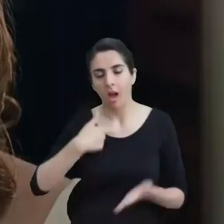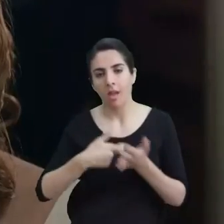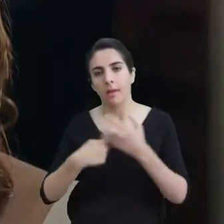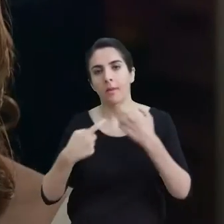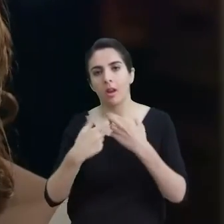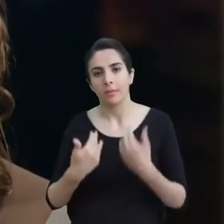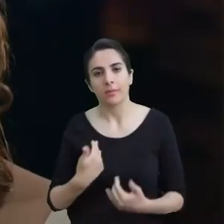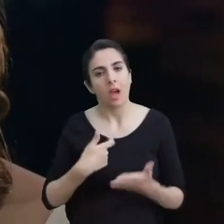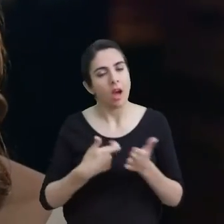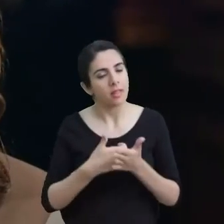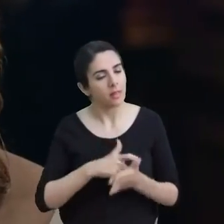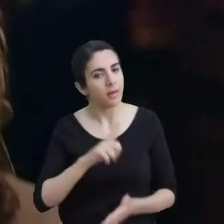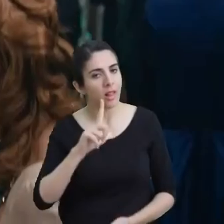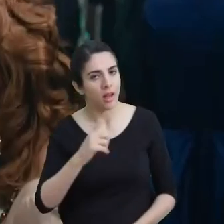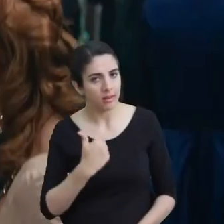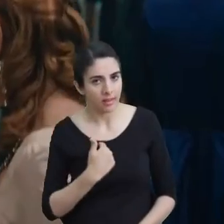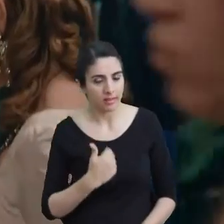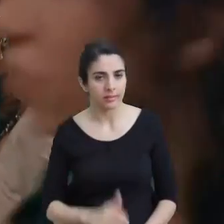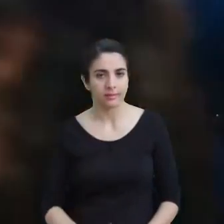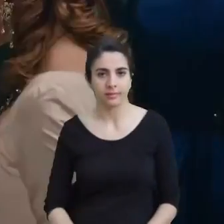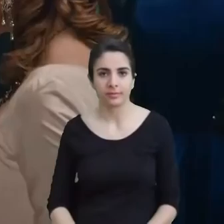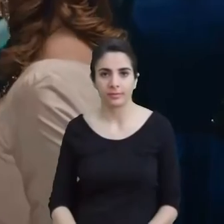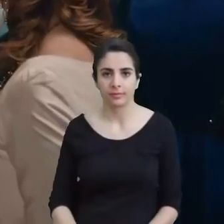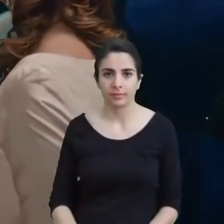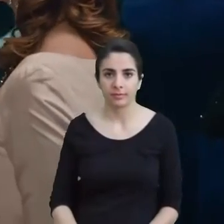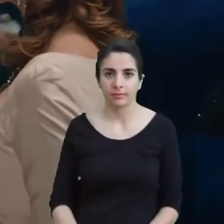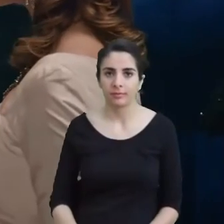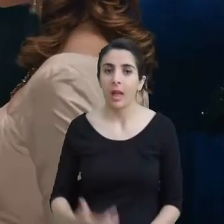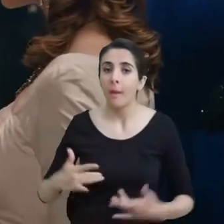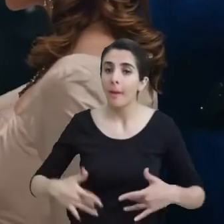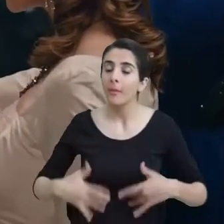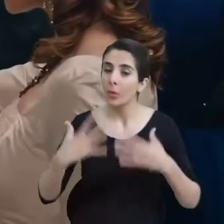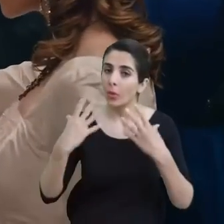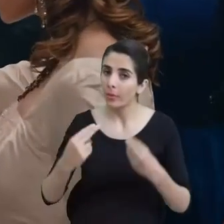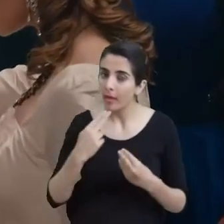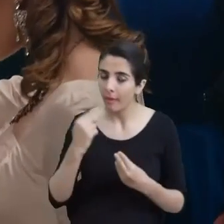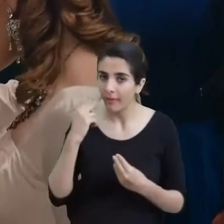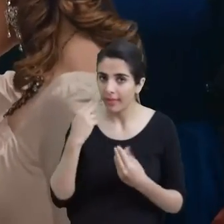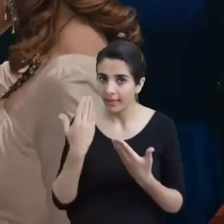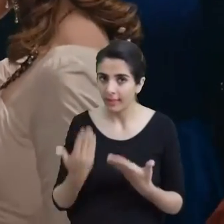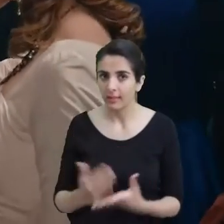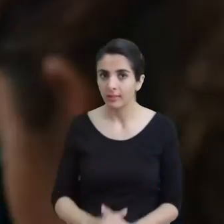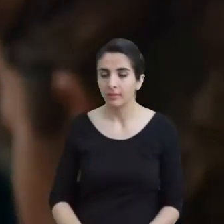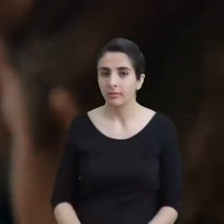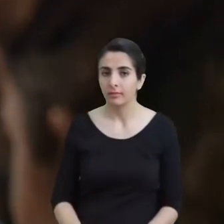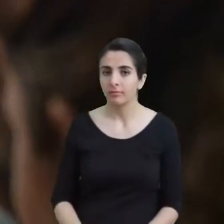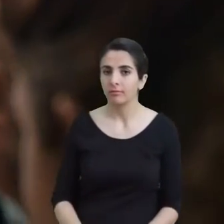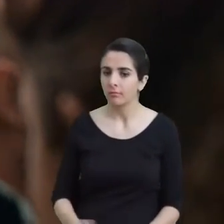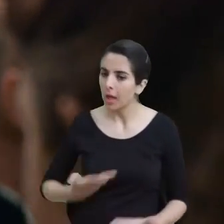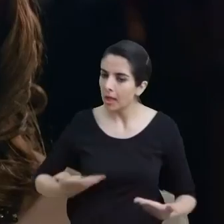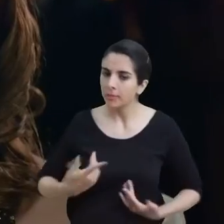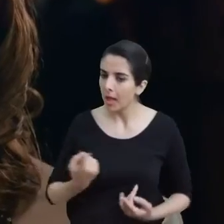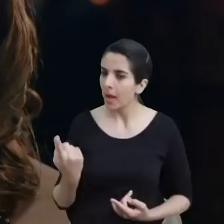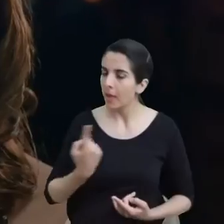Bıyıklı. Lara Zaharyas. Eğilip reverans yaptı. Müşerref oldum hanımefendi. Elini öptü.